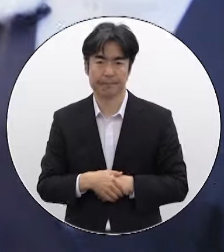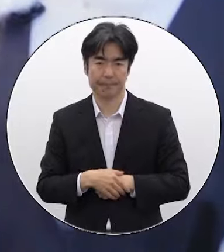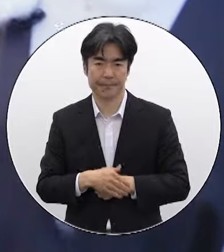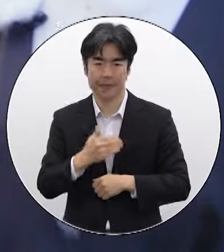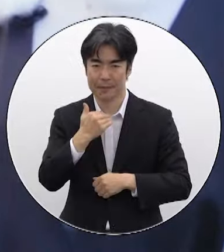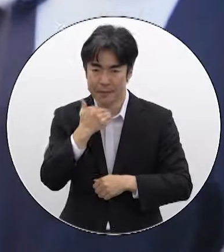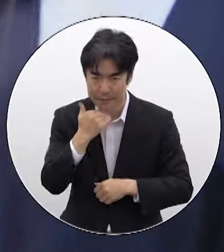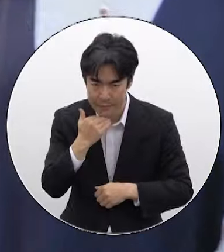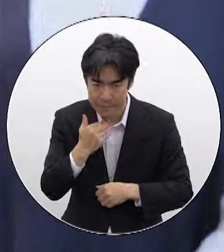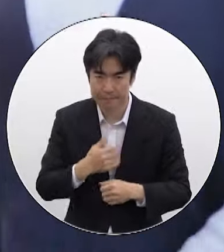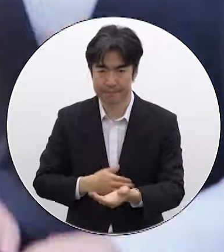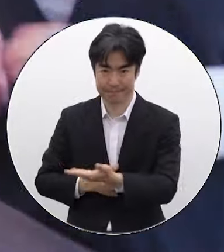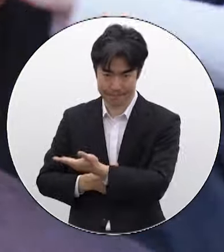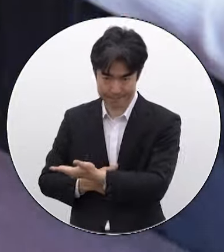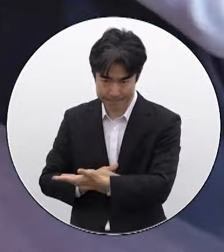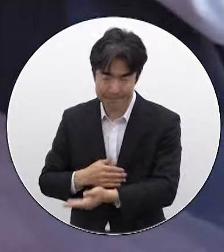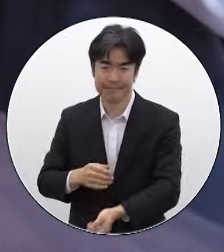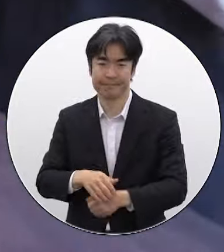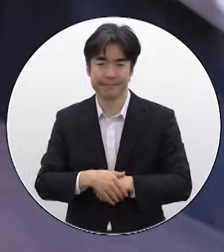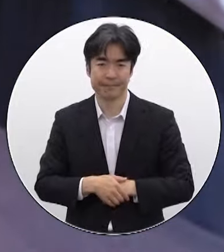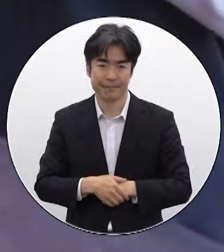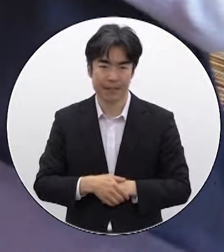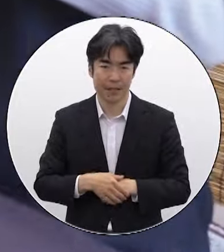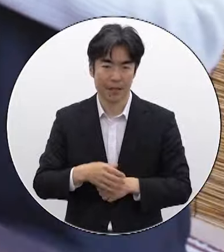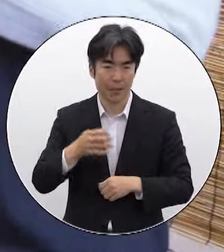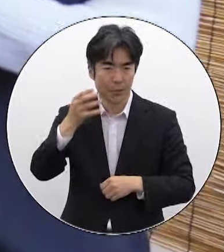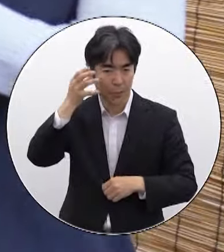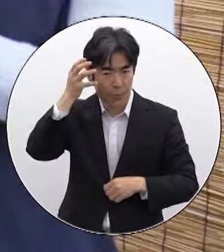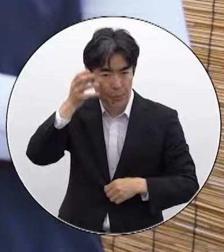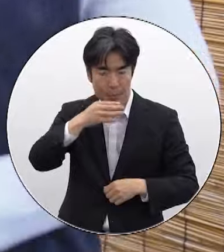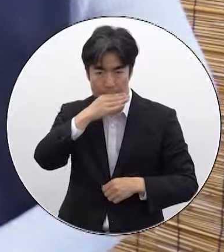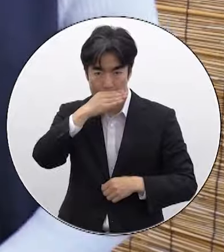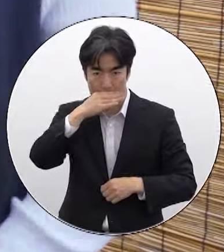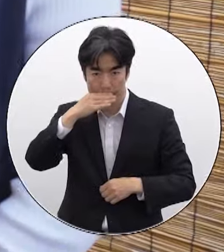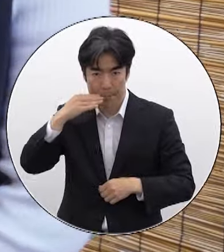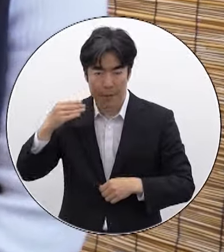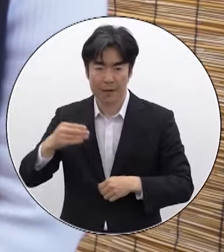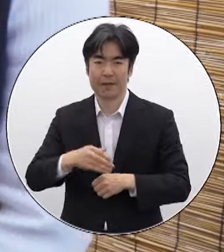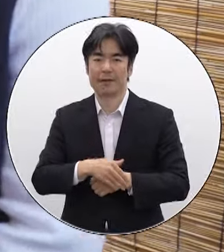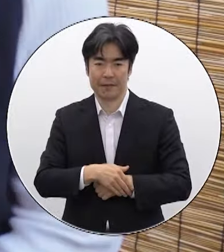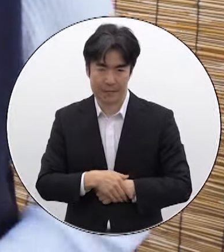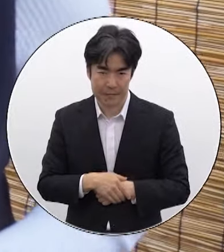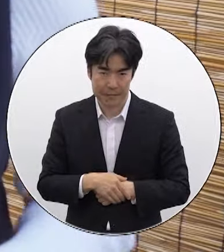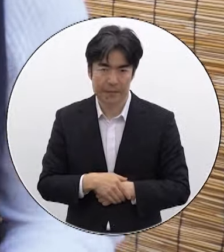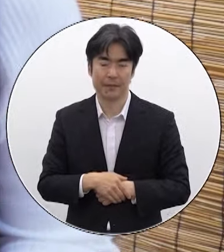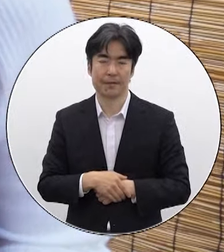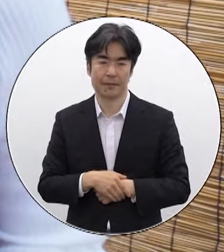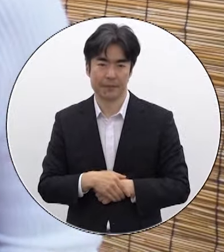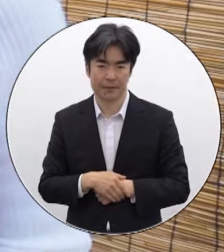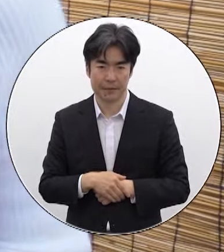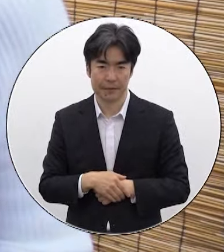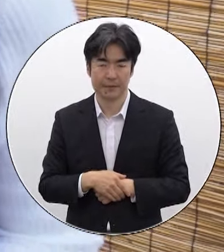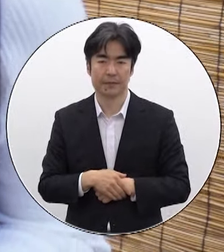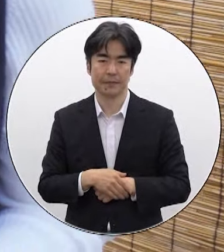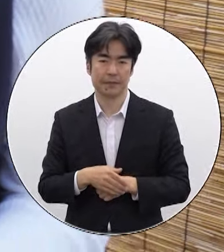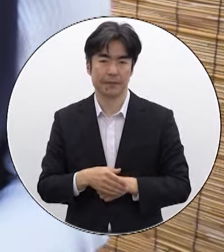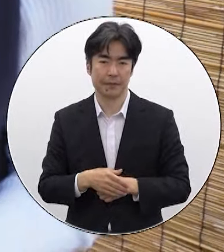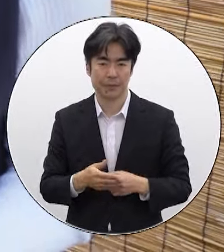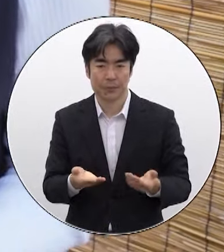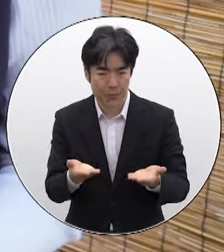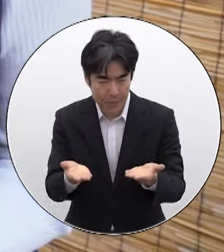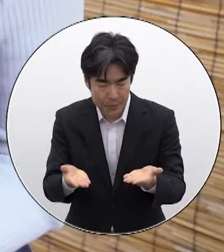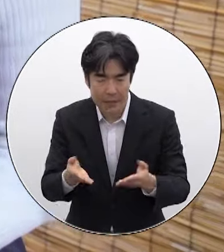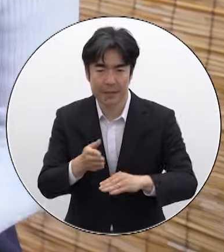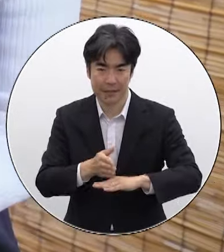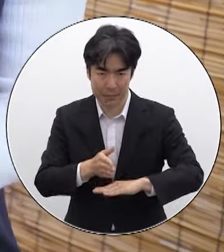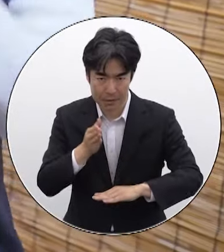肉汁つけうどんになります。 すごい、あ、すごいですね。 ごゆっくりどうぞ。 は